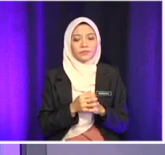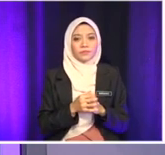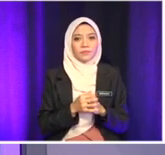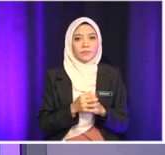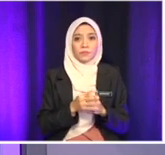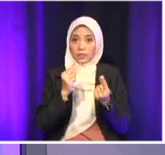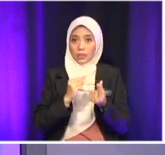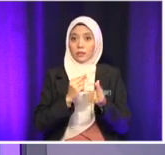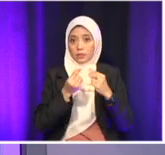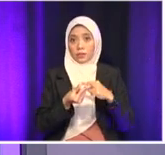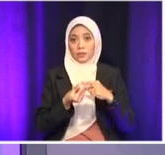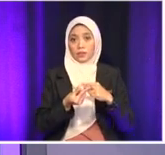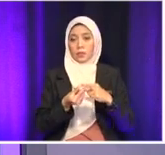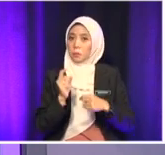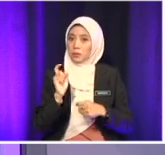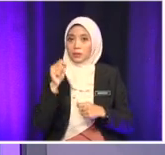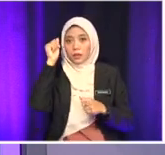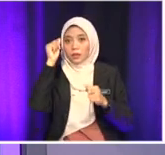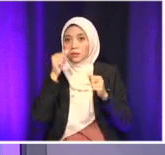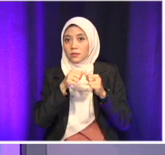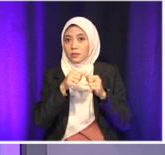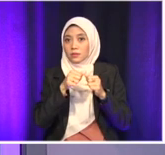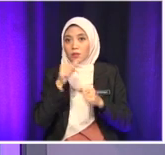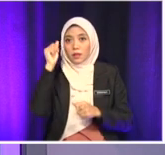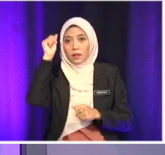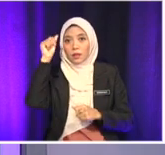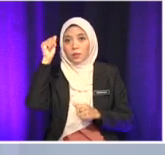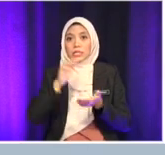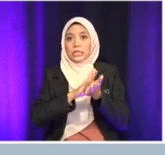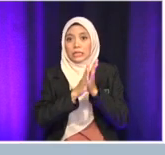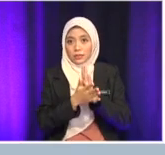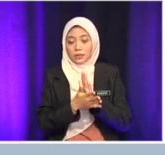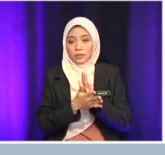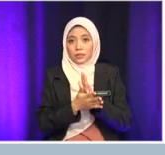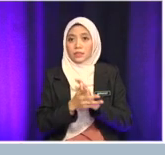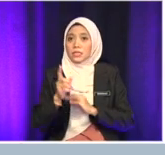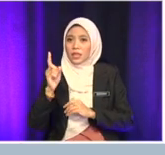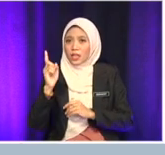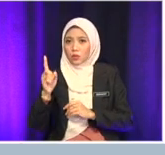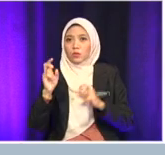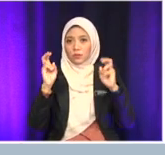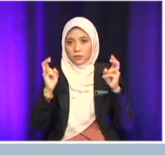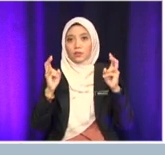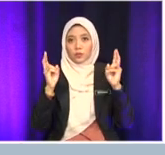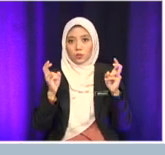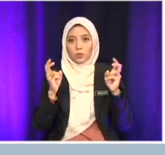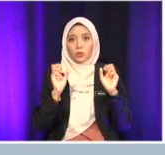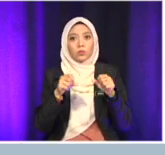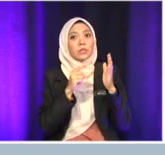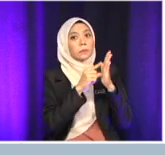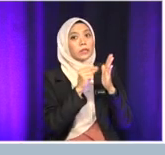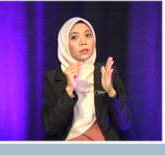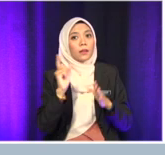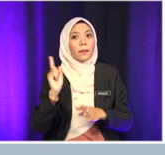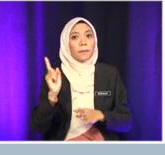penggantian ini adalah syarat pertama Iman mesti jadikan salah satu sebagai tajuk semudah pilih mana yang kita